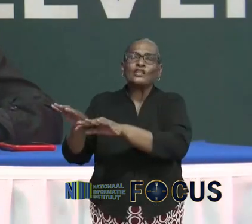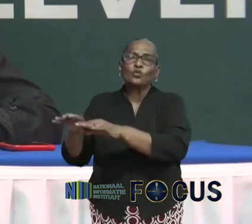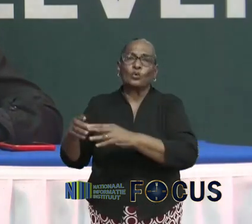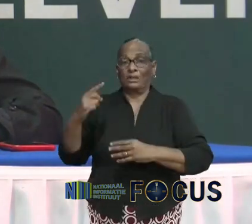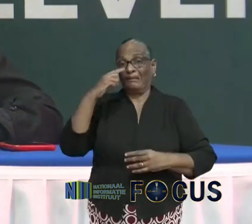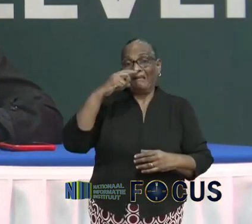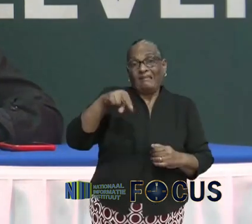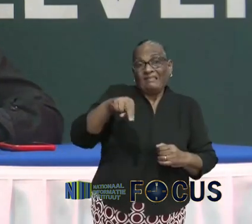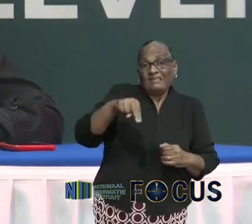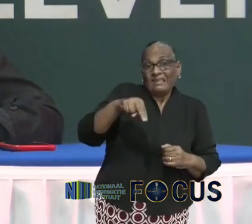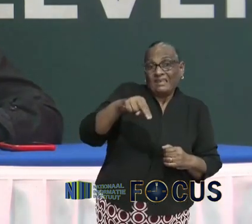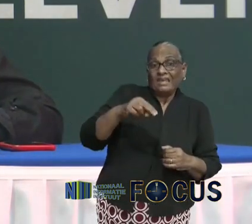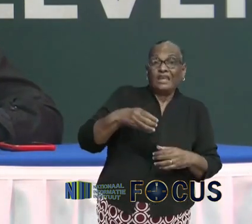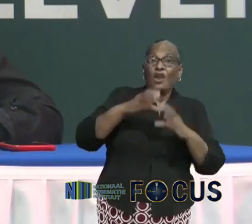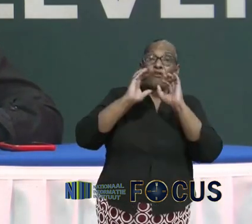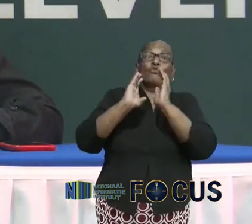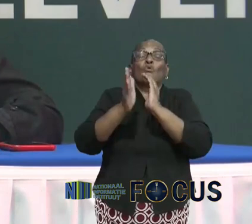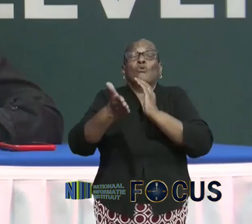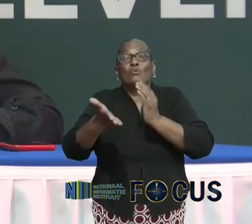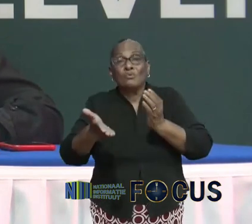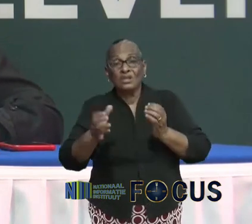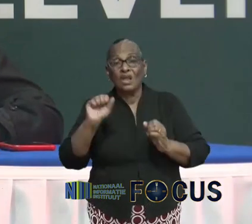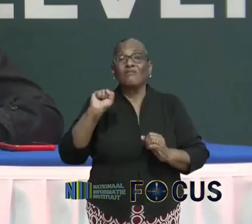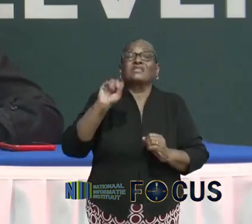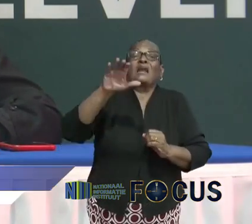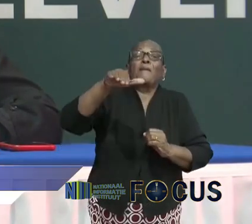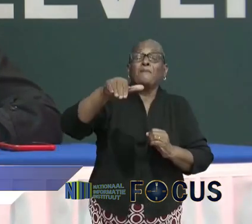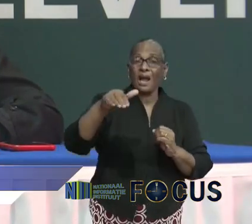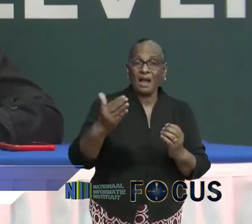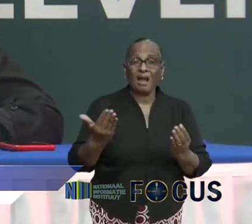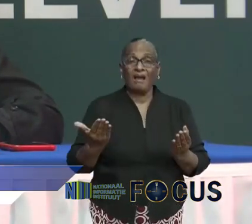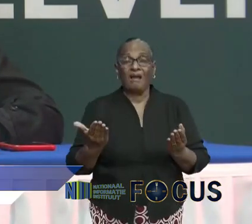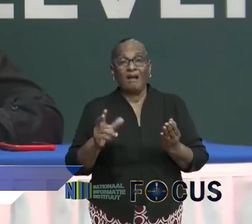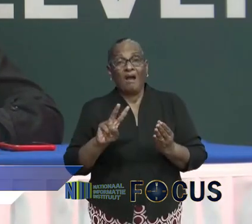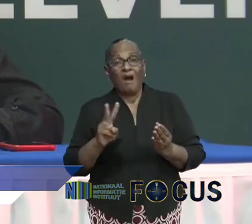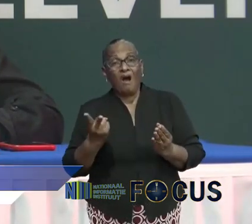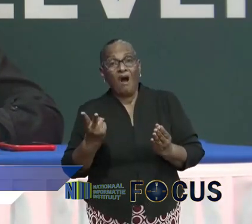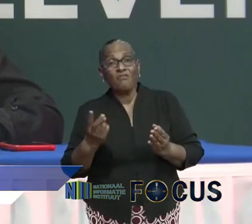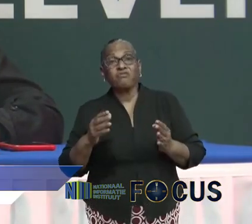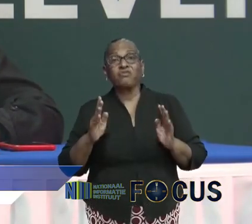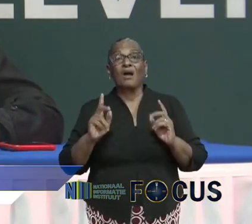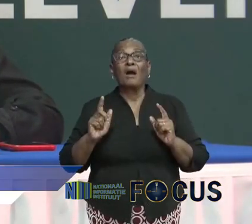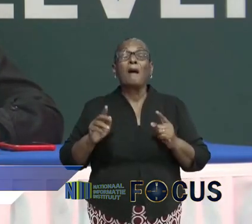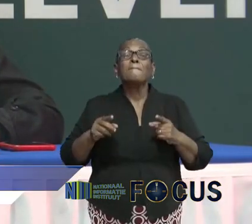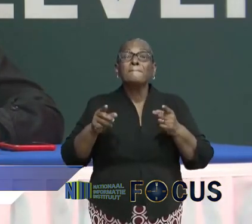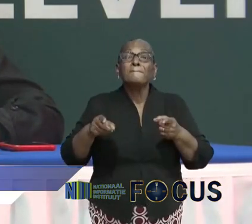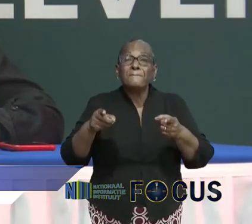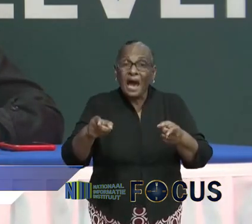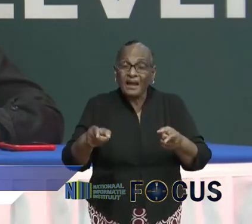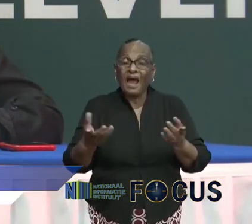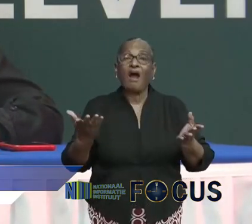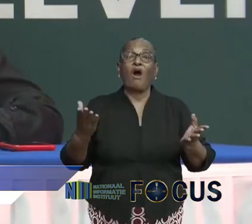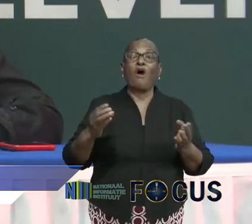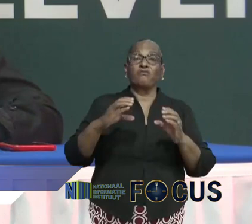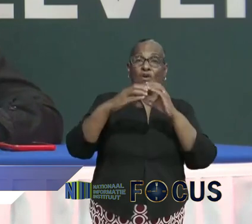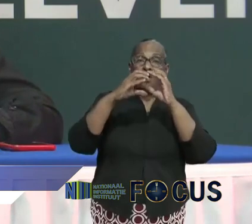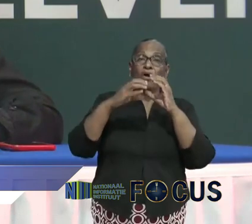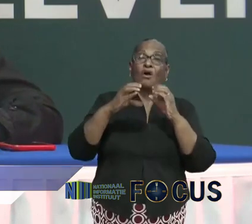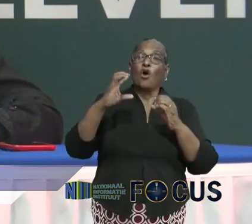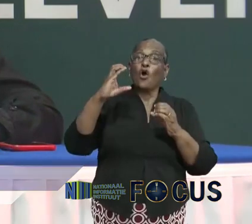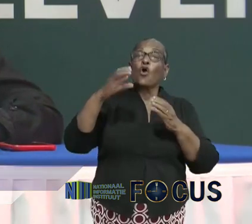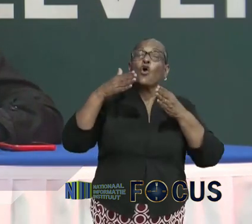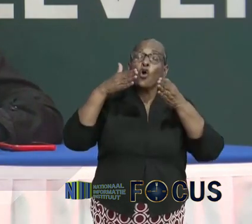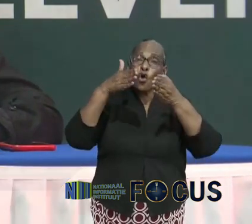Kanenikeri of fu Koroni of Saramaka of fu Para. Noso como weina, noso